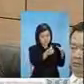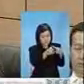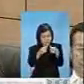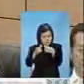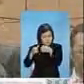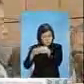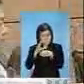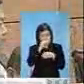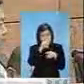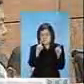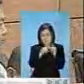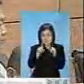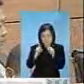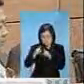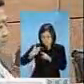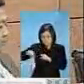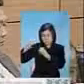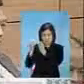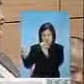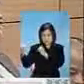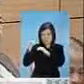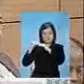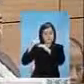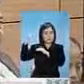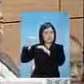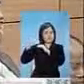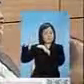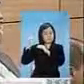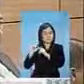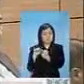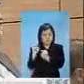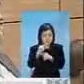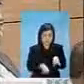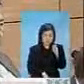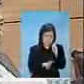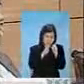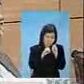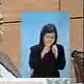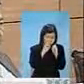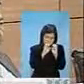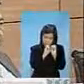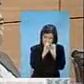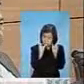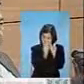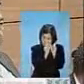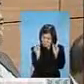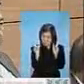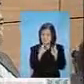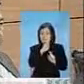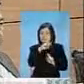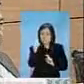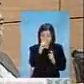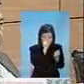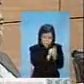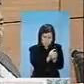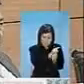งกันว่าศาลรัฐธรรมนูญทำเกินอำนาจหน้าที่เพราะมาตรา68นี้ชี้ชัดว่าถ้าผู้ใดพบเห็